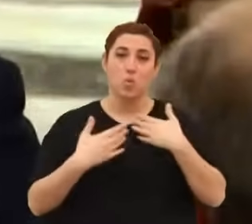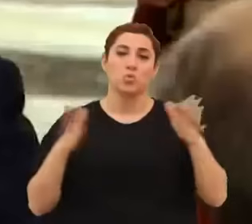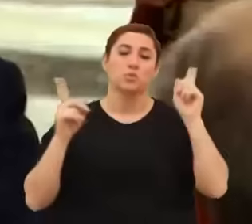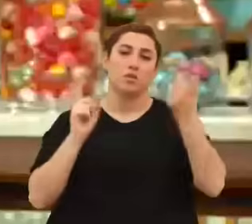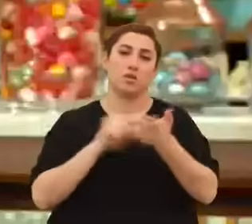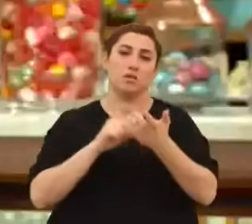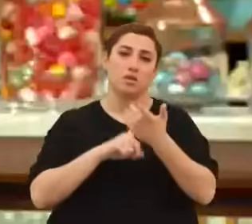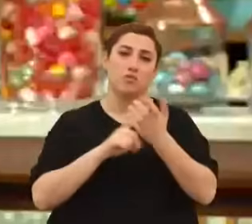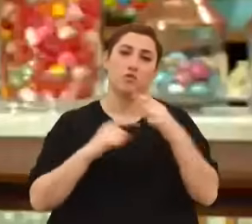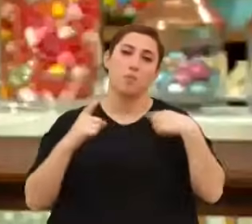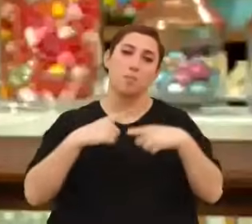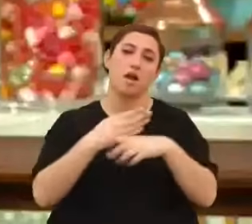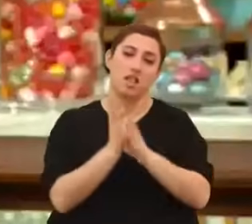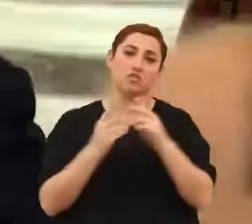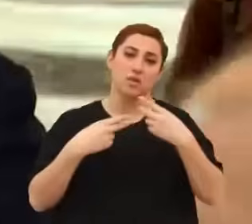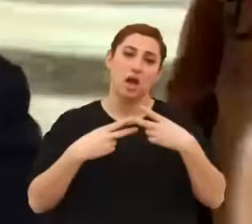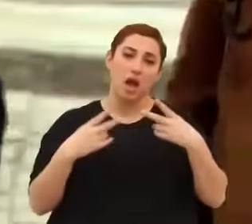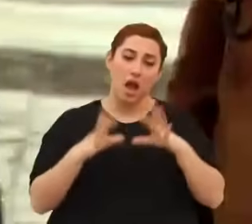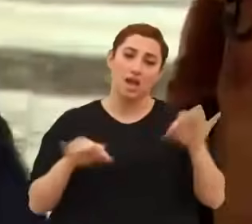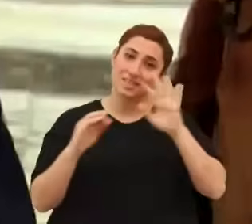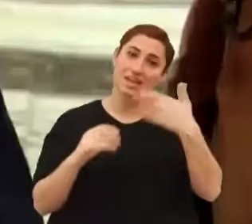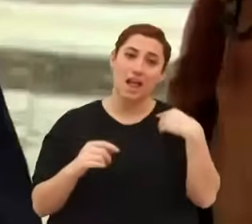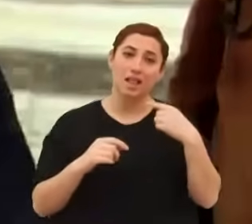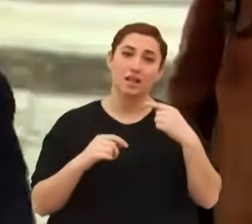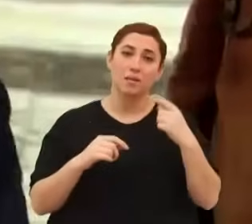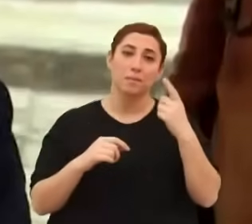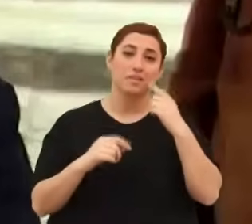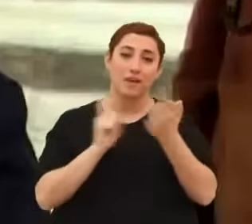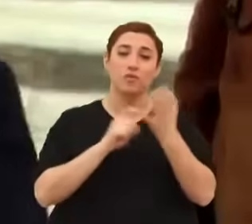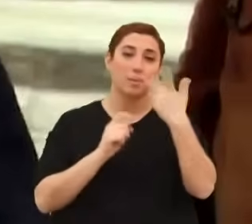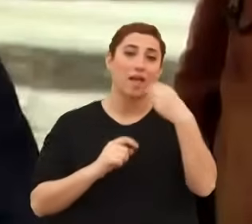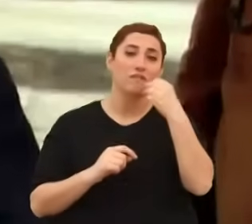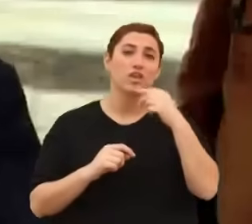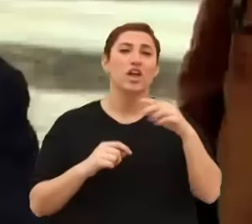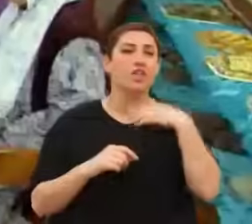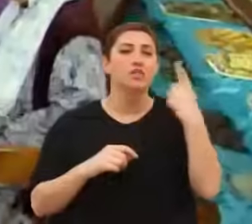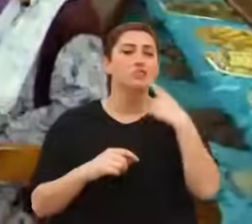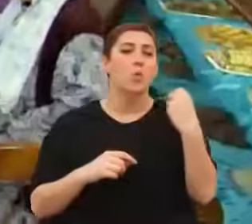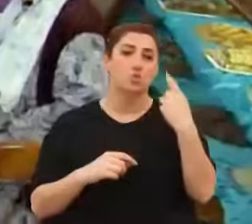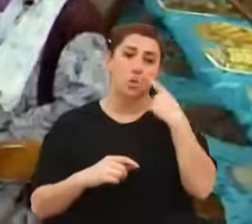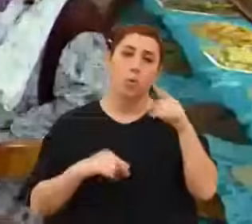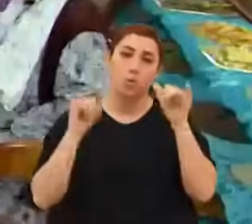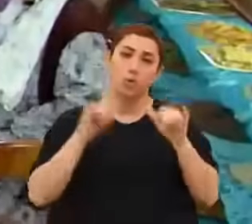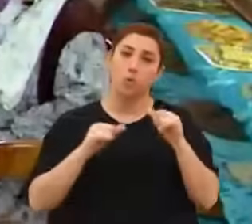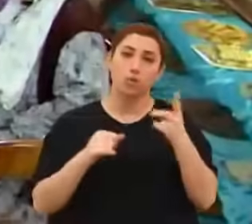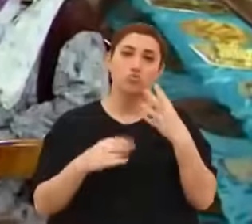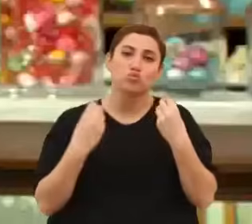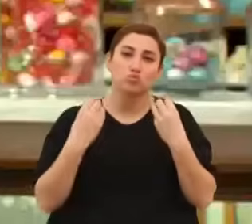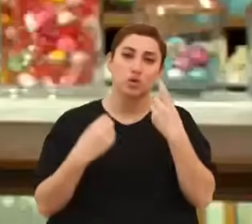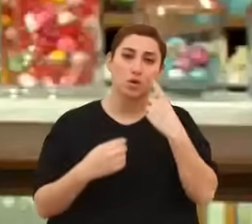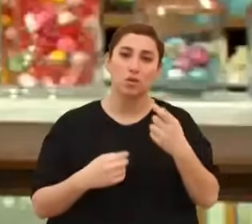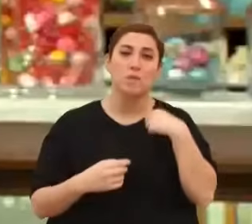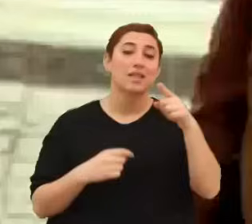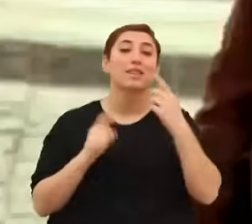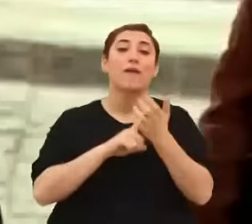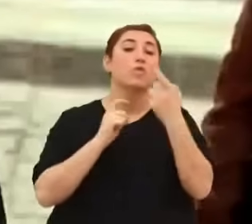koskocaman bir tavuk. Paylaşılmaya hazır. Gel, tavuklu pilav ye. Vallahi eti var ya, pamuk gibi herhalde. Görüntüye bakılırsa öyle görünüyor. Bana